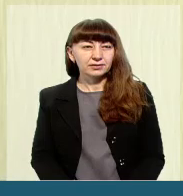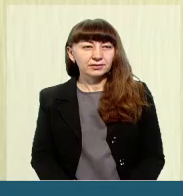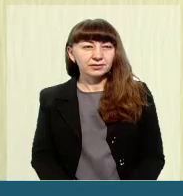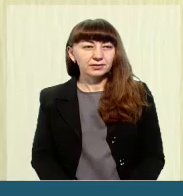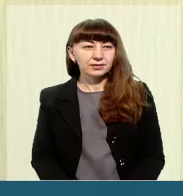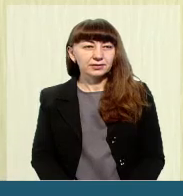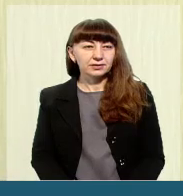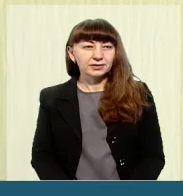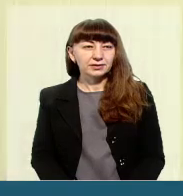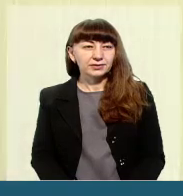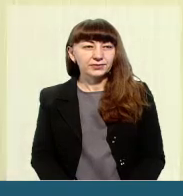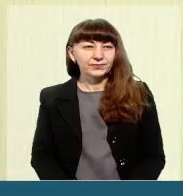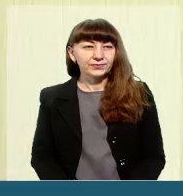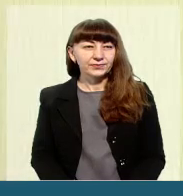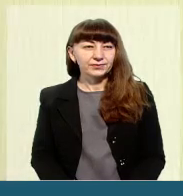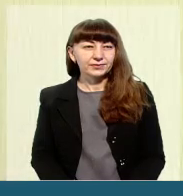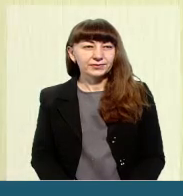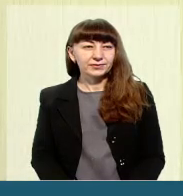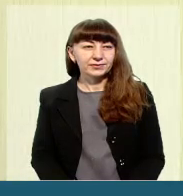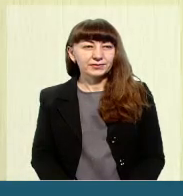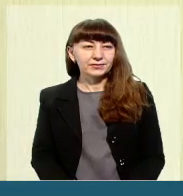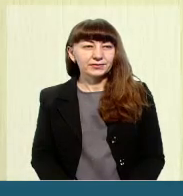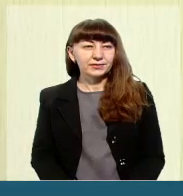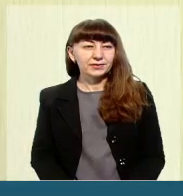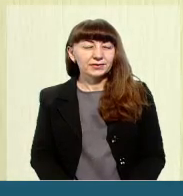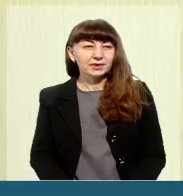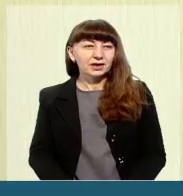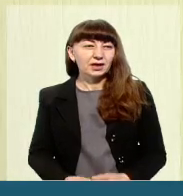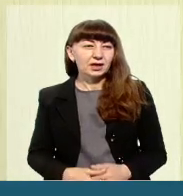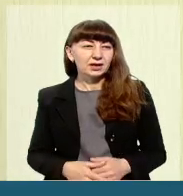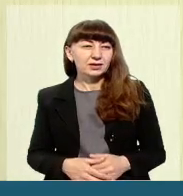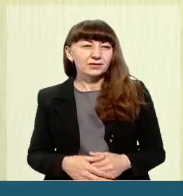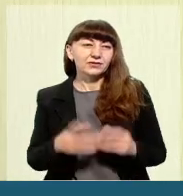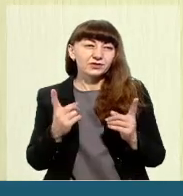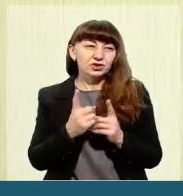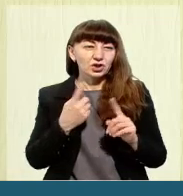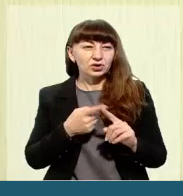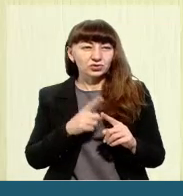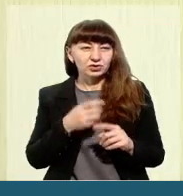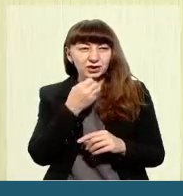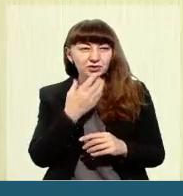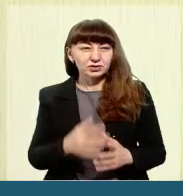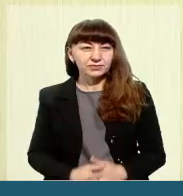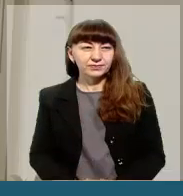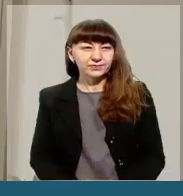книга написано, столько будем жить. Ну, встречает, как бы говорит, нормально, даже отлично.